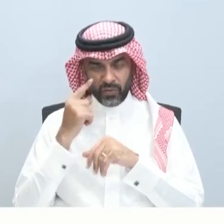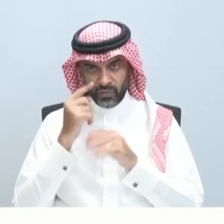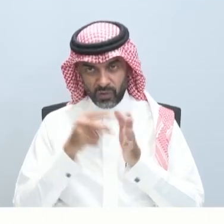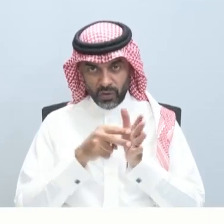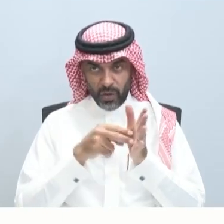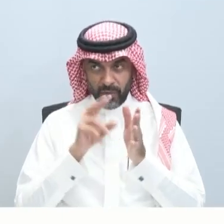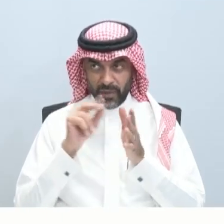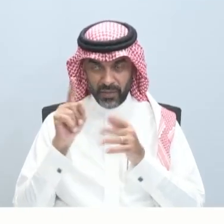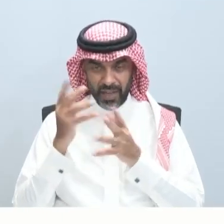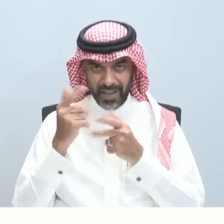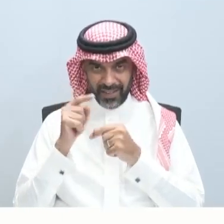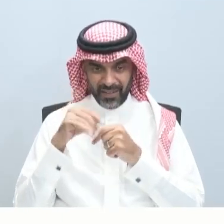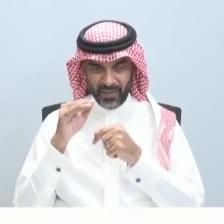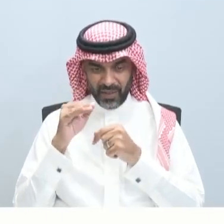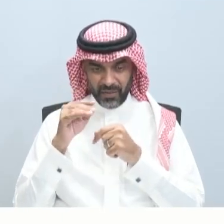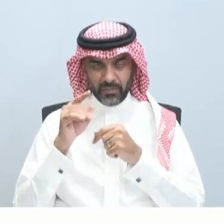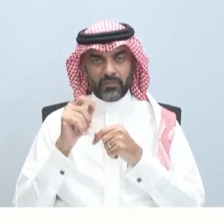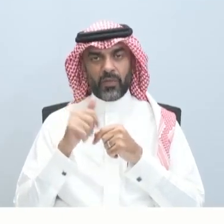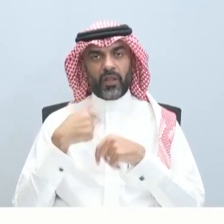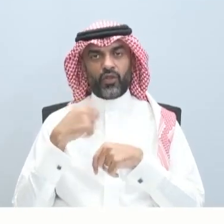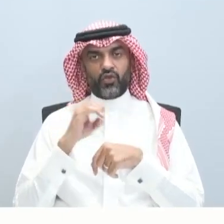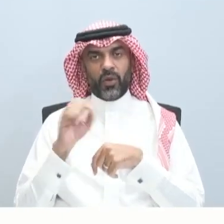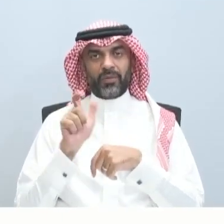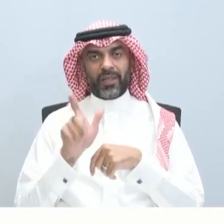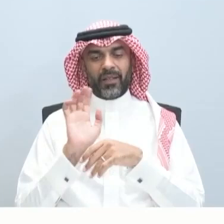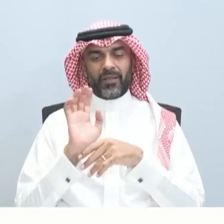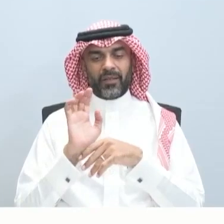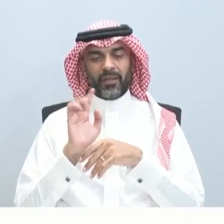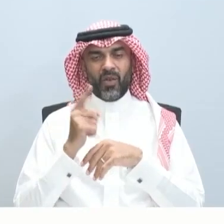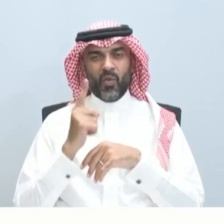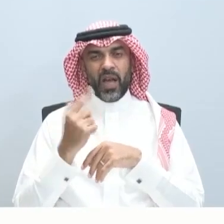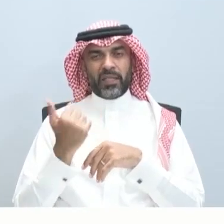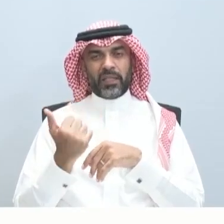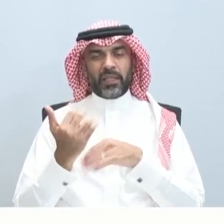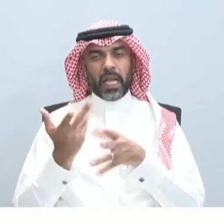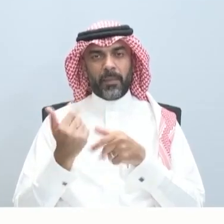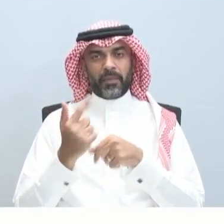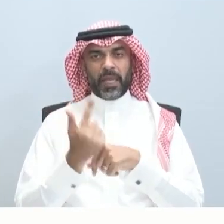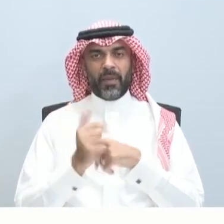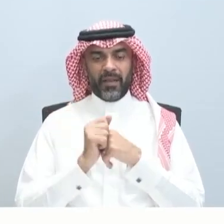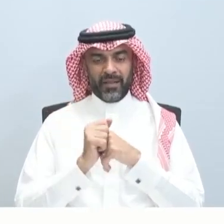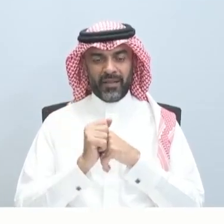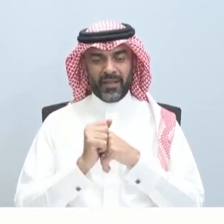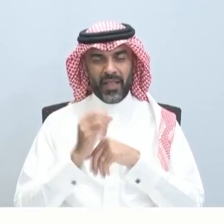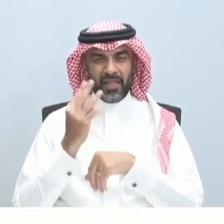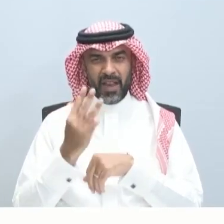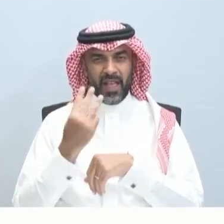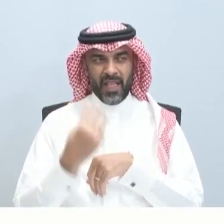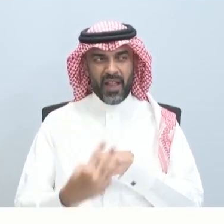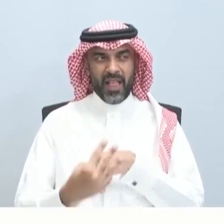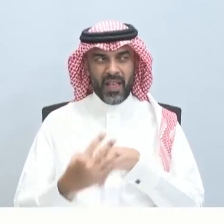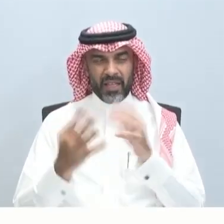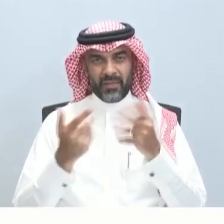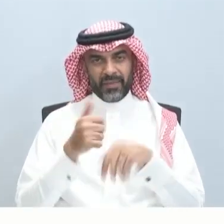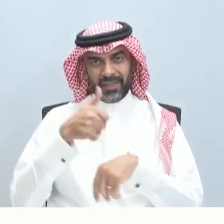خلونا نطرح ناخذ لون اخر عفوا نجمع واحد زائد سته تساوي سبعه ثلاثه زائد